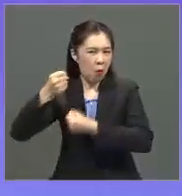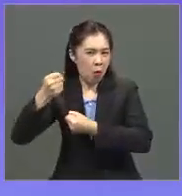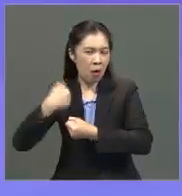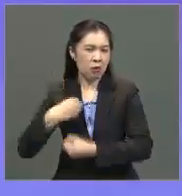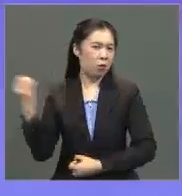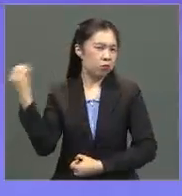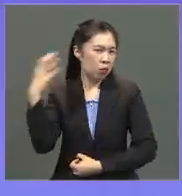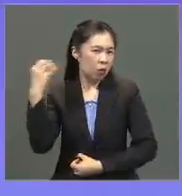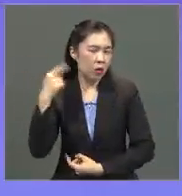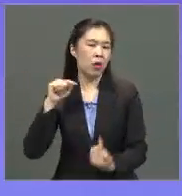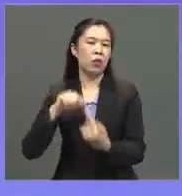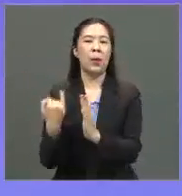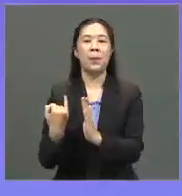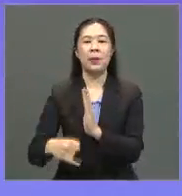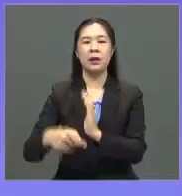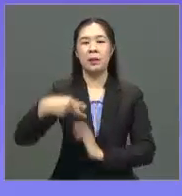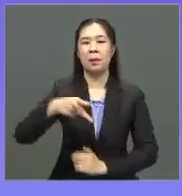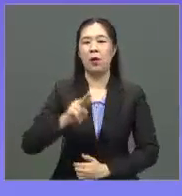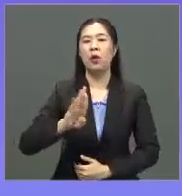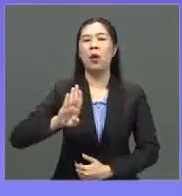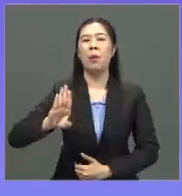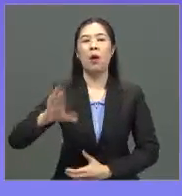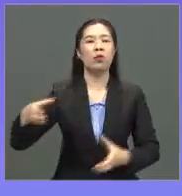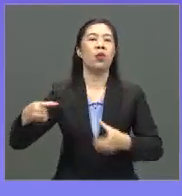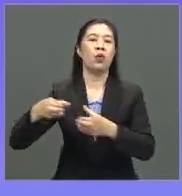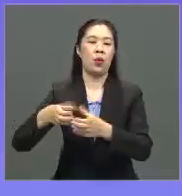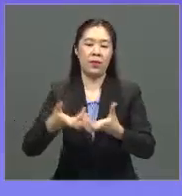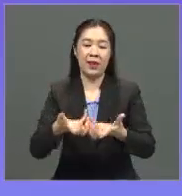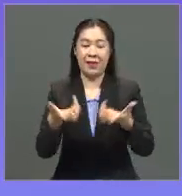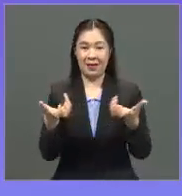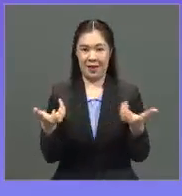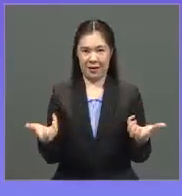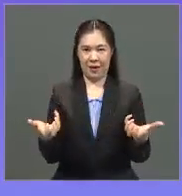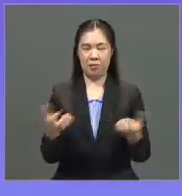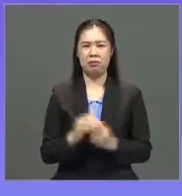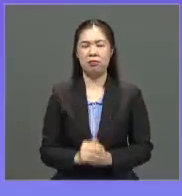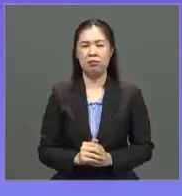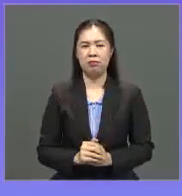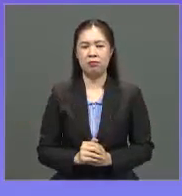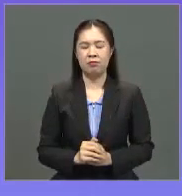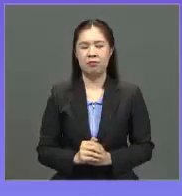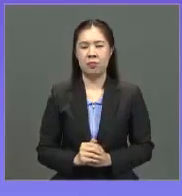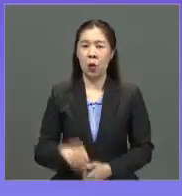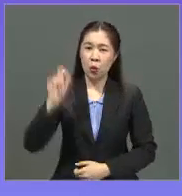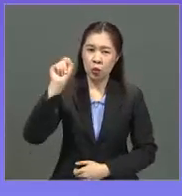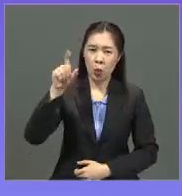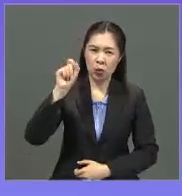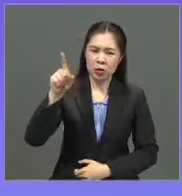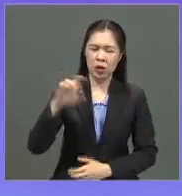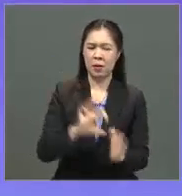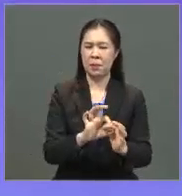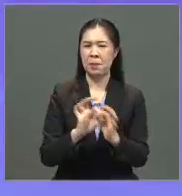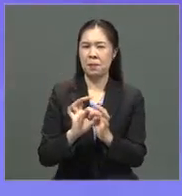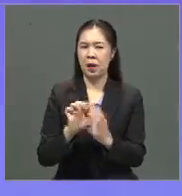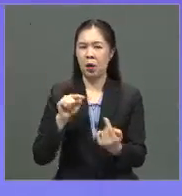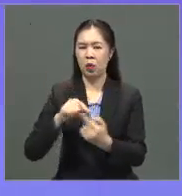ใช้เครื่องขยายเสียงหรือว่าผิดพรบการชุมนมดังนั้นเราต้องแยกออกเป็น 2ส่วนเดี๋ยวคนจะบอกว่าเอาก็ไหนบอกว่าพ.ร.ก.ฉุกเฉินไม่ได้